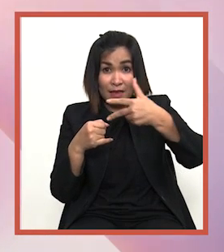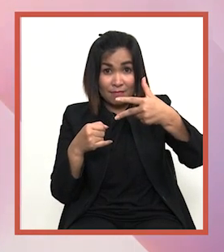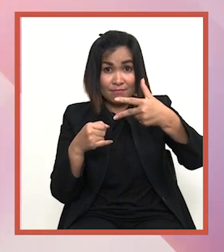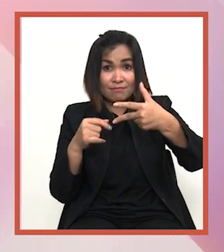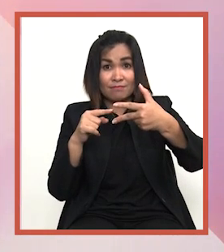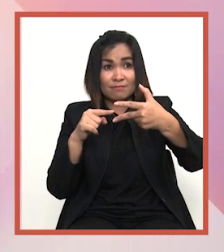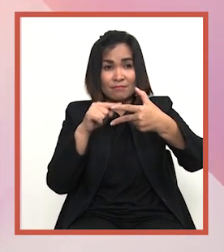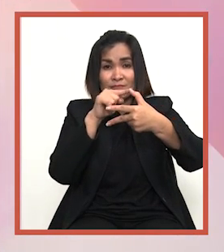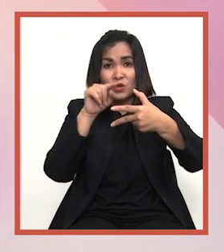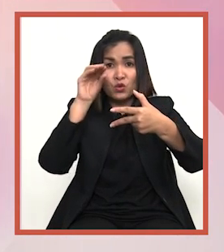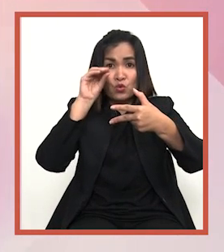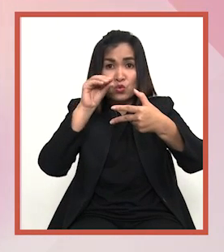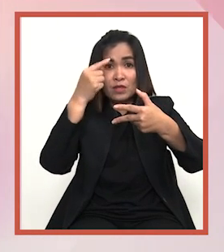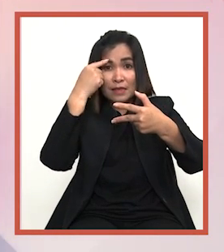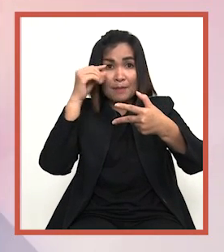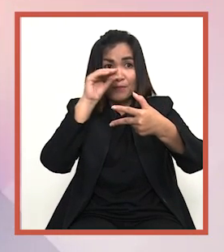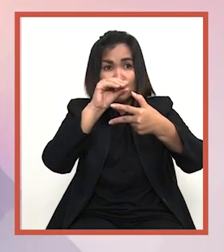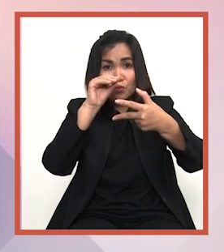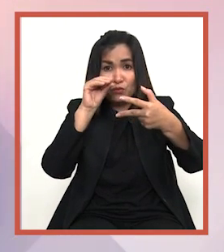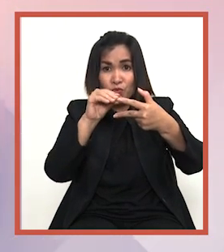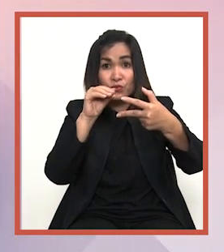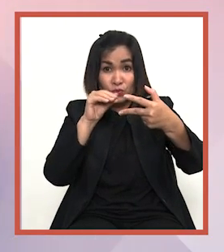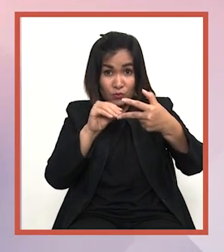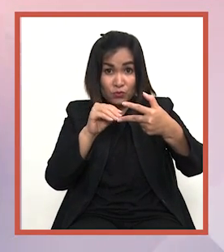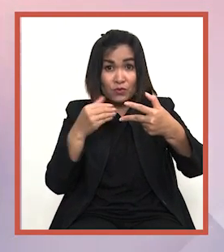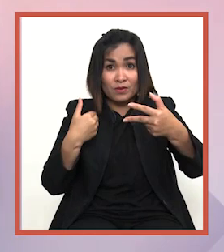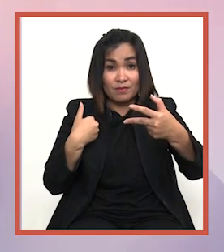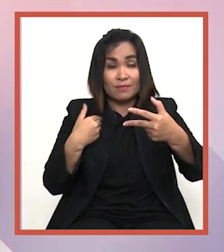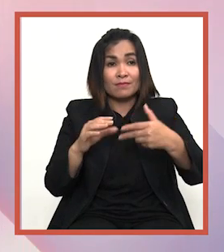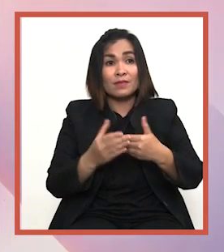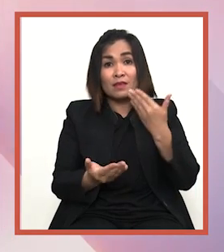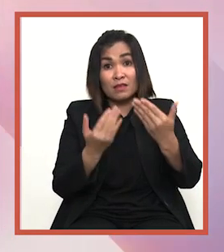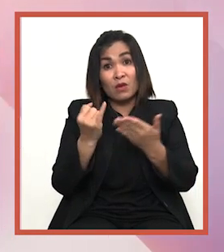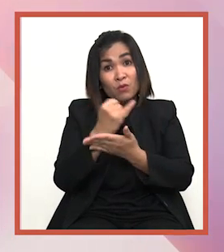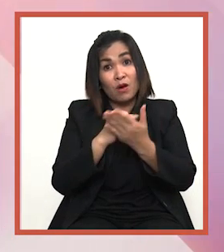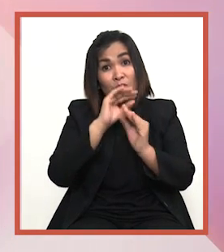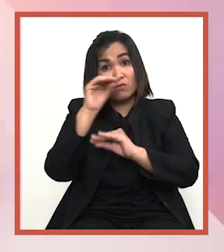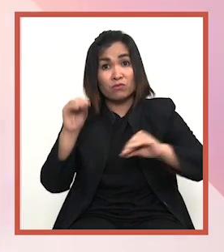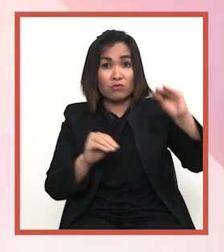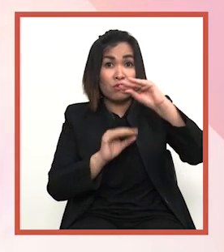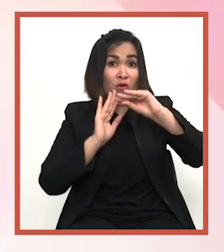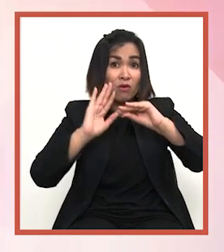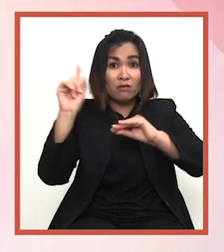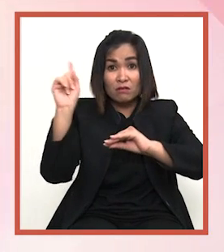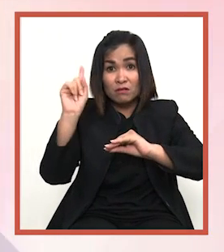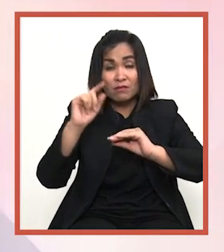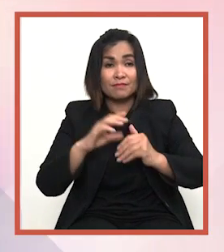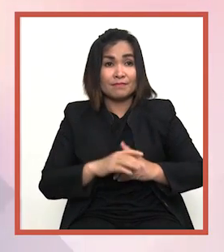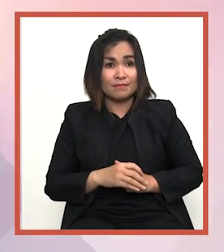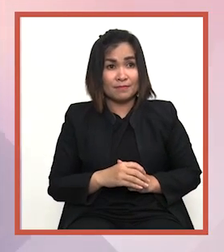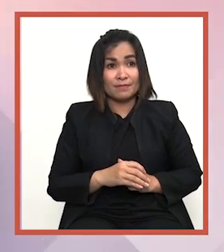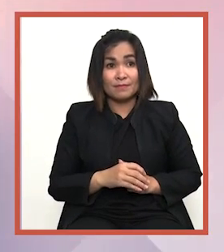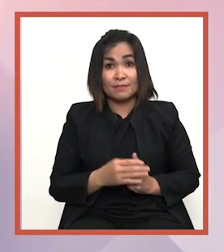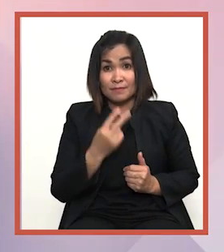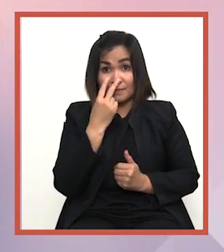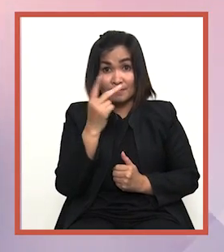ในนะครับแล้วก็จะมีจุดเชื่อมต่อต่างๆนะครับนะอยู่มากมายเลยนะครับแล้วแต่เราจะวาดวงจรนั่นเองนะครับอันนี้แส